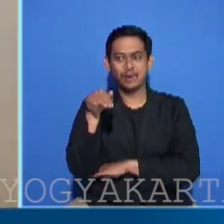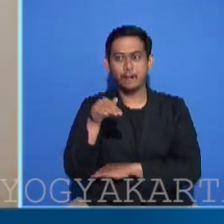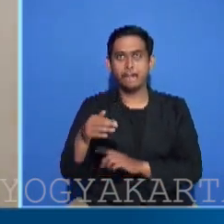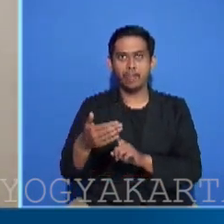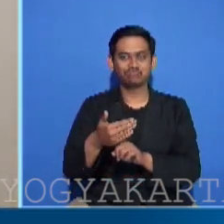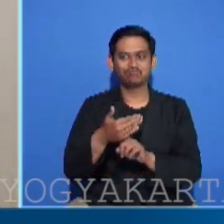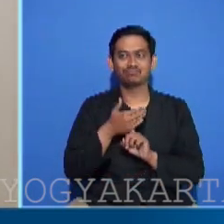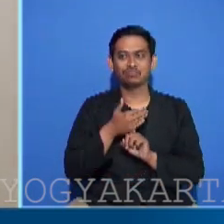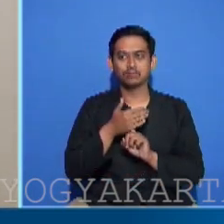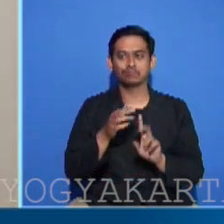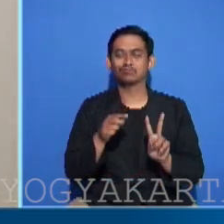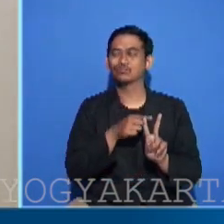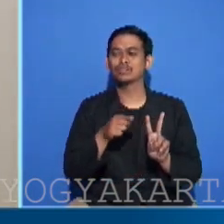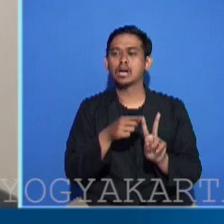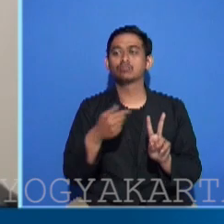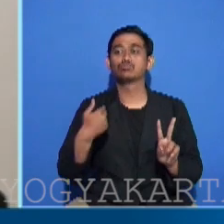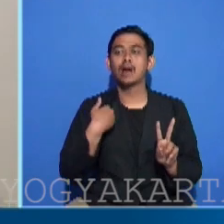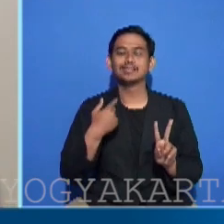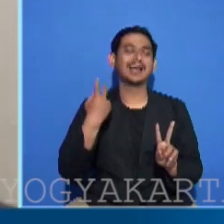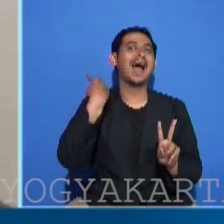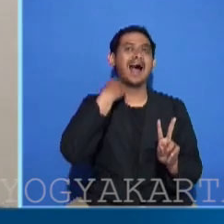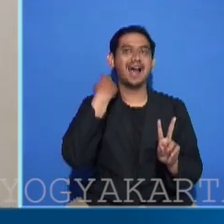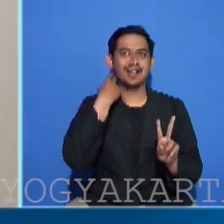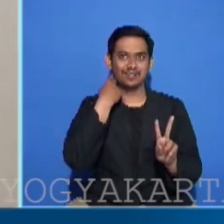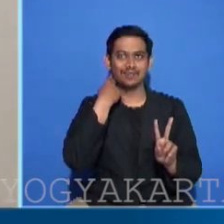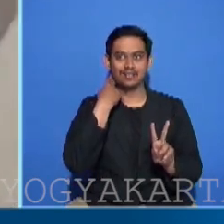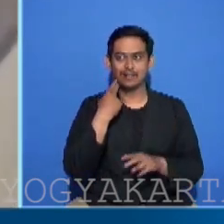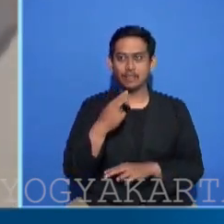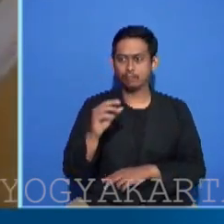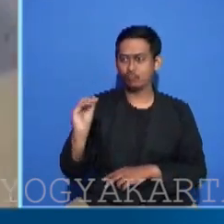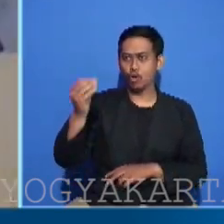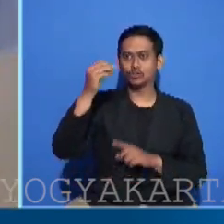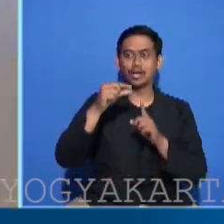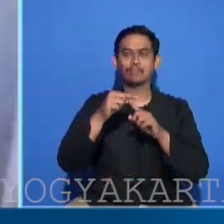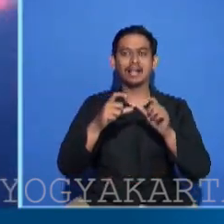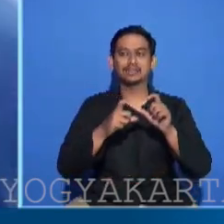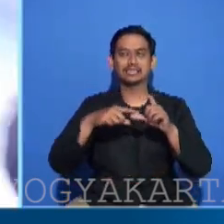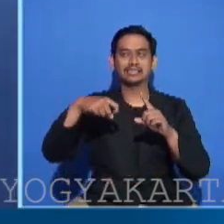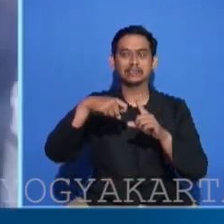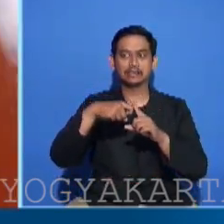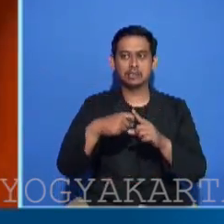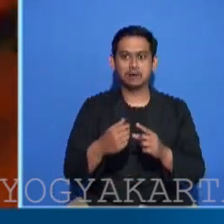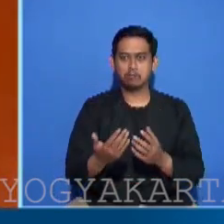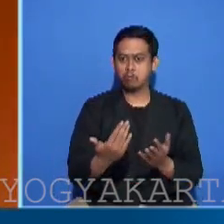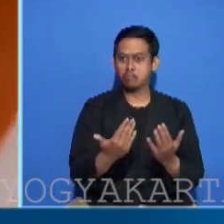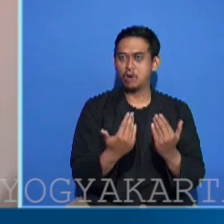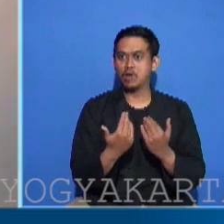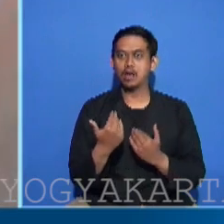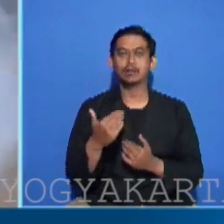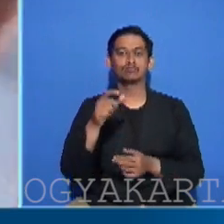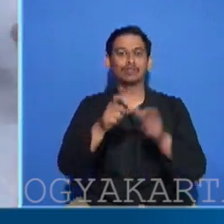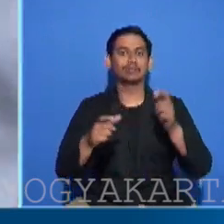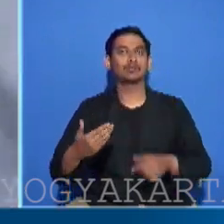diduga merupakan pemilik salon yang bertugas sebagai mucikari dan perekrut para korban. Kasat Reskrim Polresta